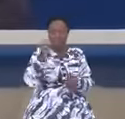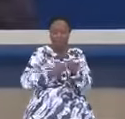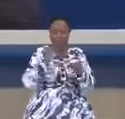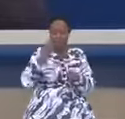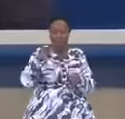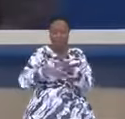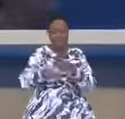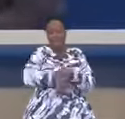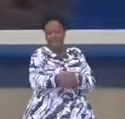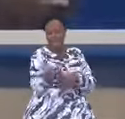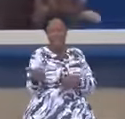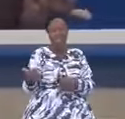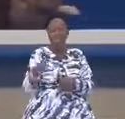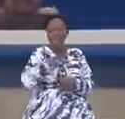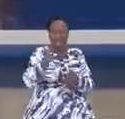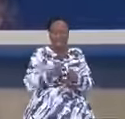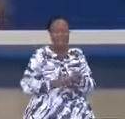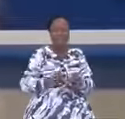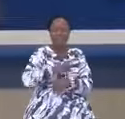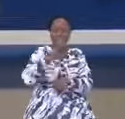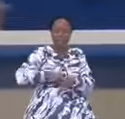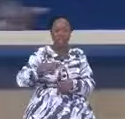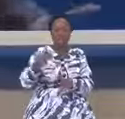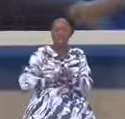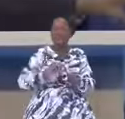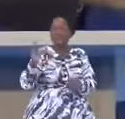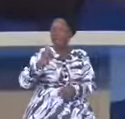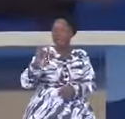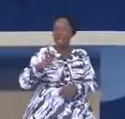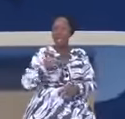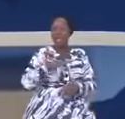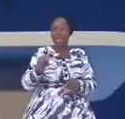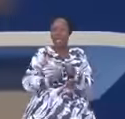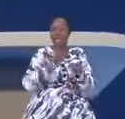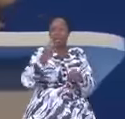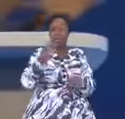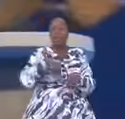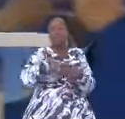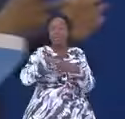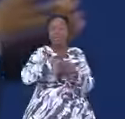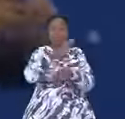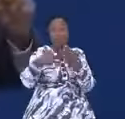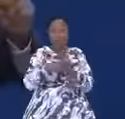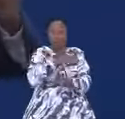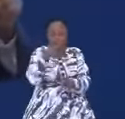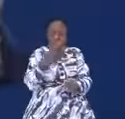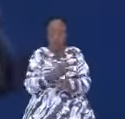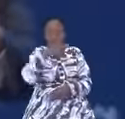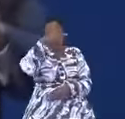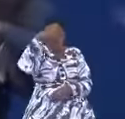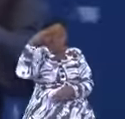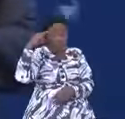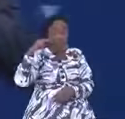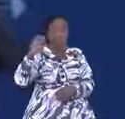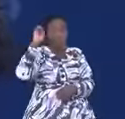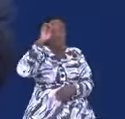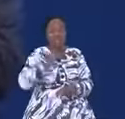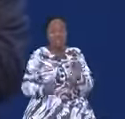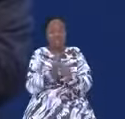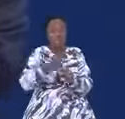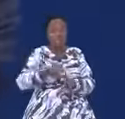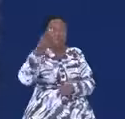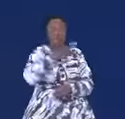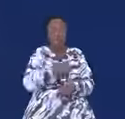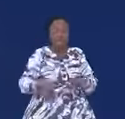monde dans le monde l'univers entier parce qu'il est élevé est au dessus de tout hommes